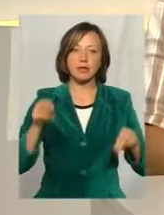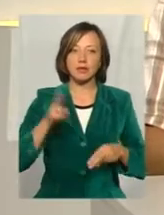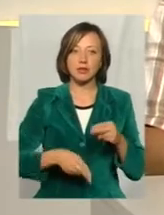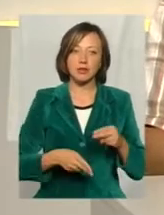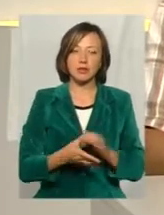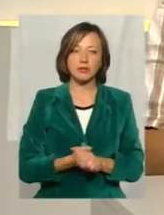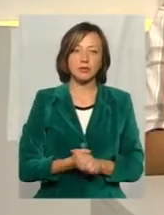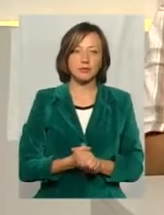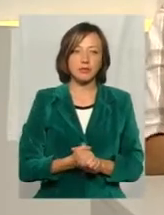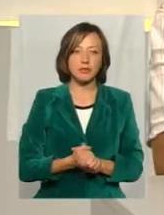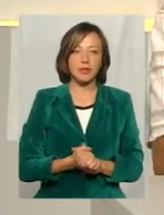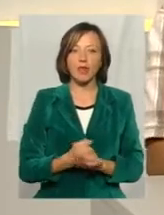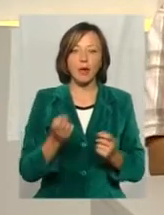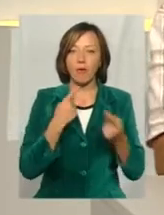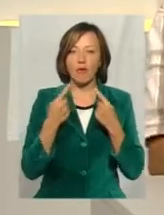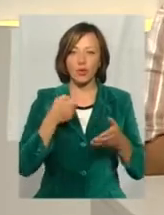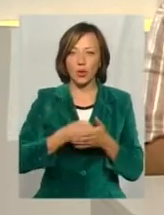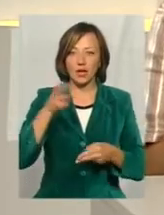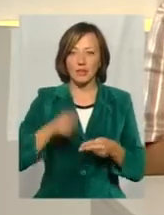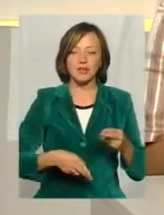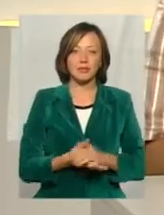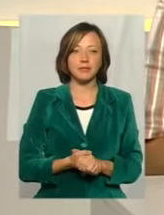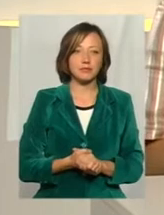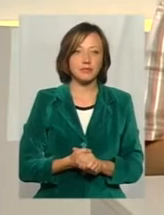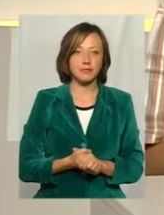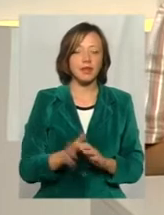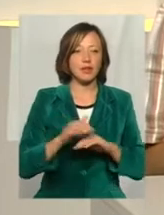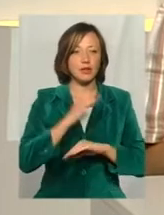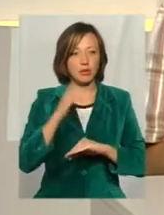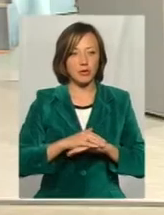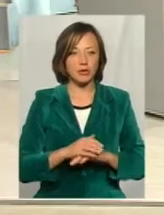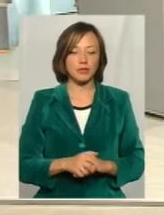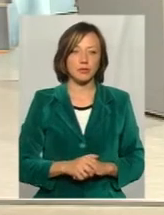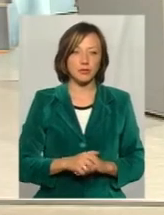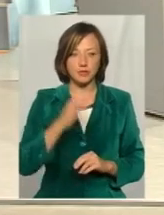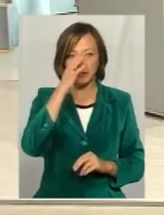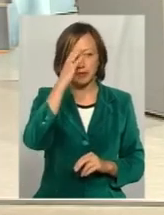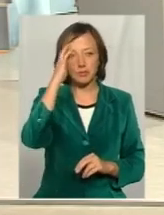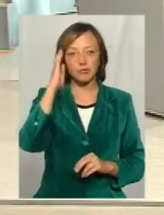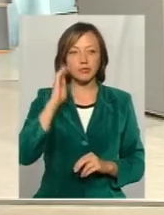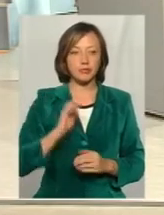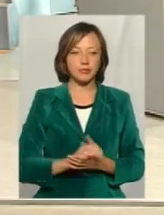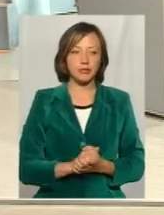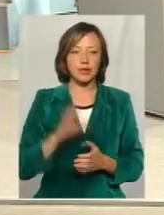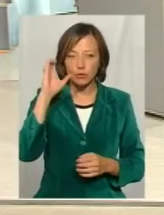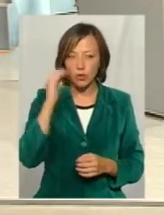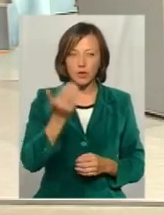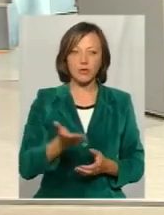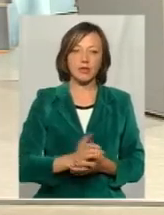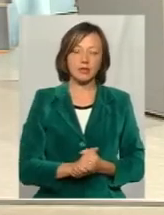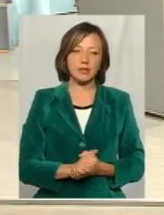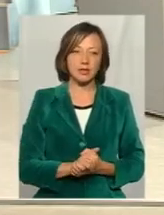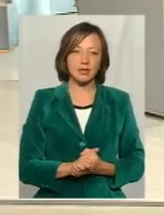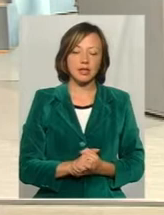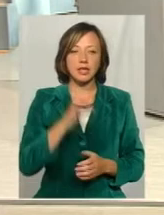завершувати приймати дзвіночки, тому що ми так і до кінця не договорили. Доброго вечора! Доброго вечора. Да, ми вас слухаємо. Будь ласка,